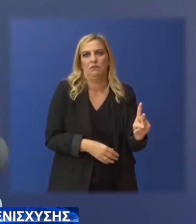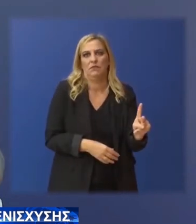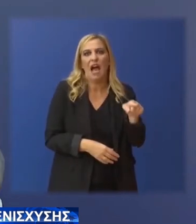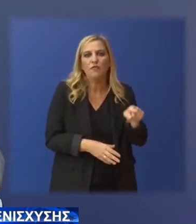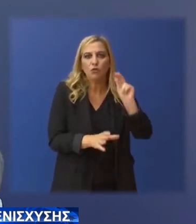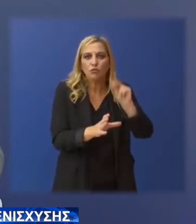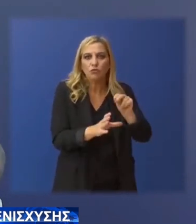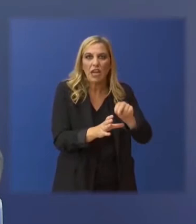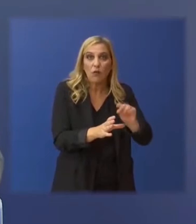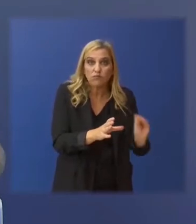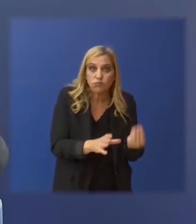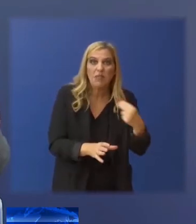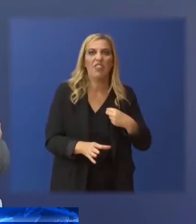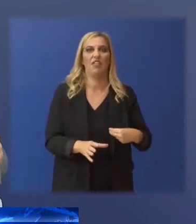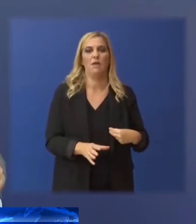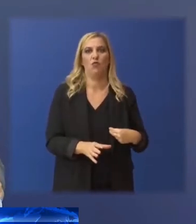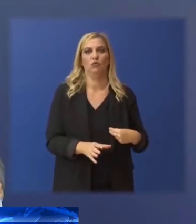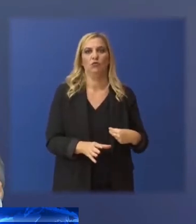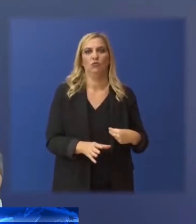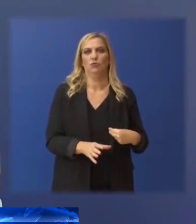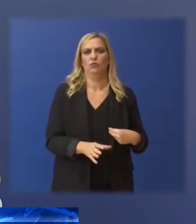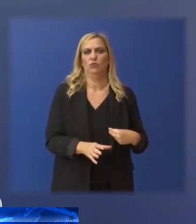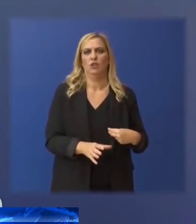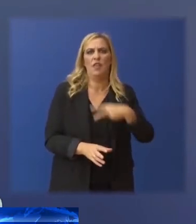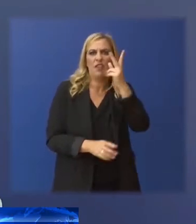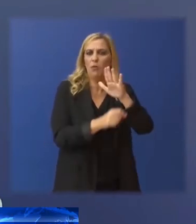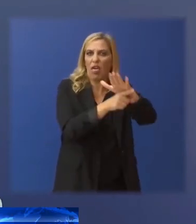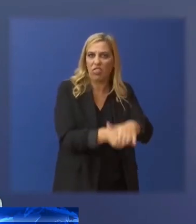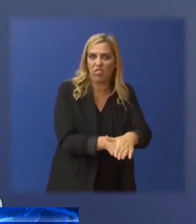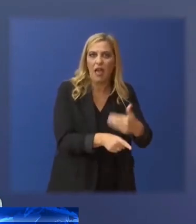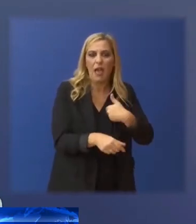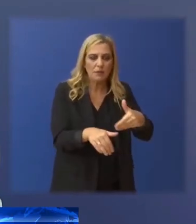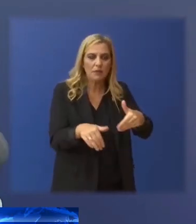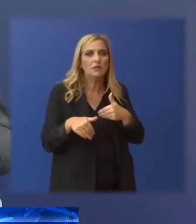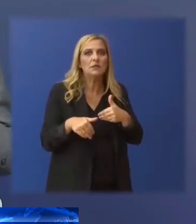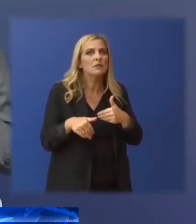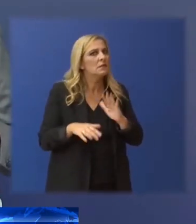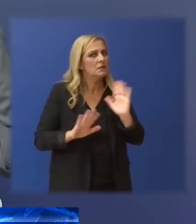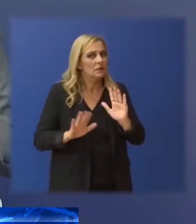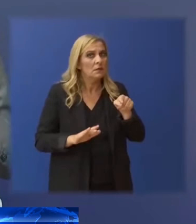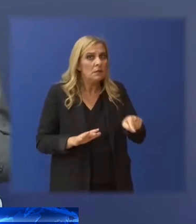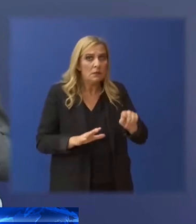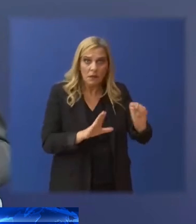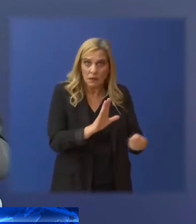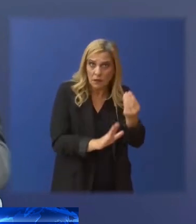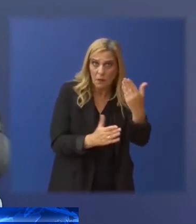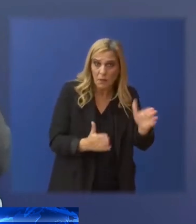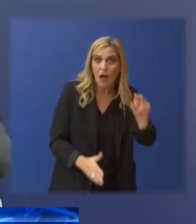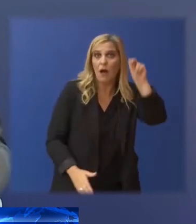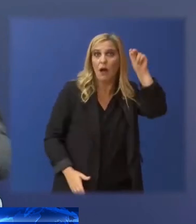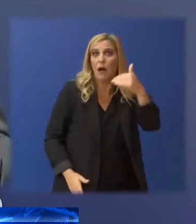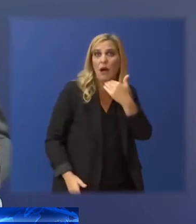πολιτικών συντακτών. Ο κυβερνητικός εκπρόσωπος αναφέρθηκε στη συνέχεια σε όσα είπε ο Πρωθυπουργός στη Διεθνή Έκθεση